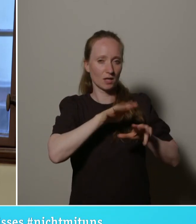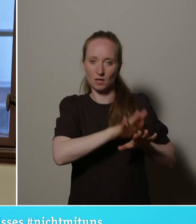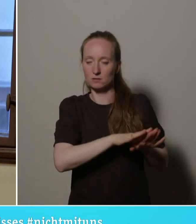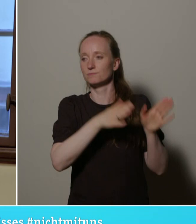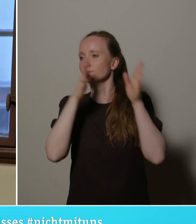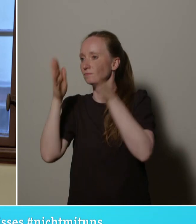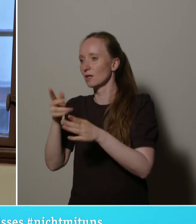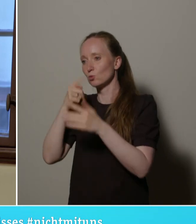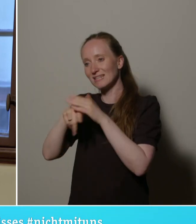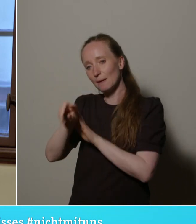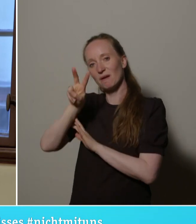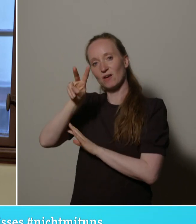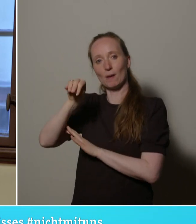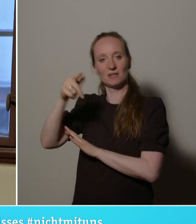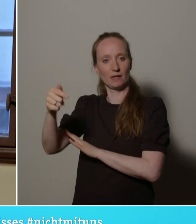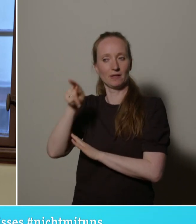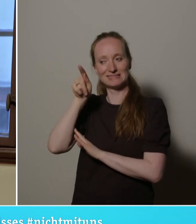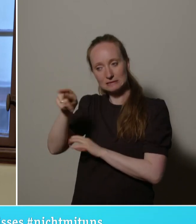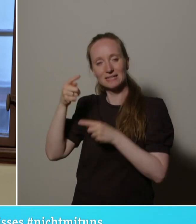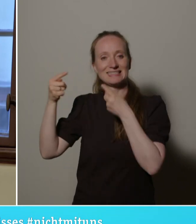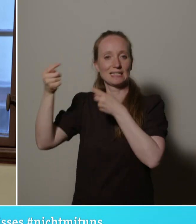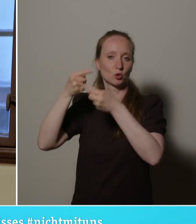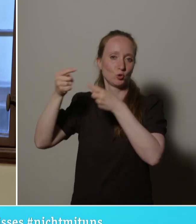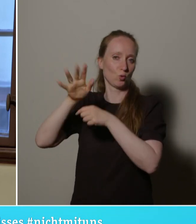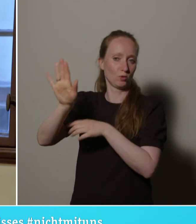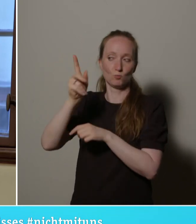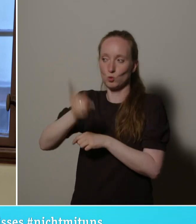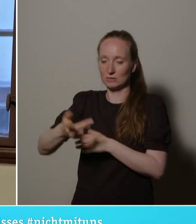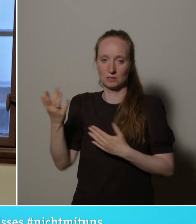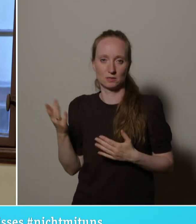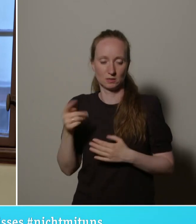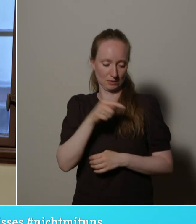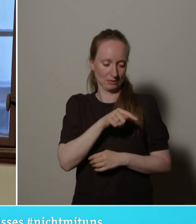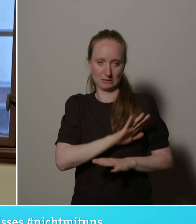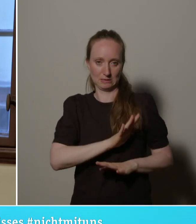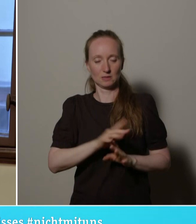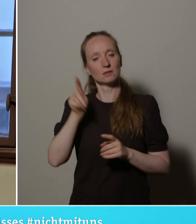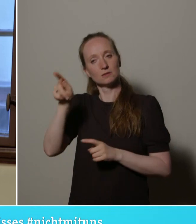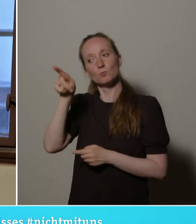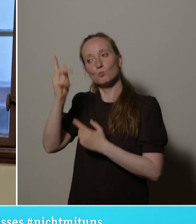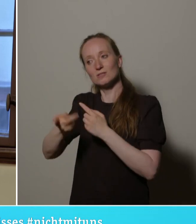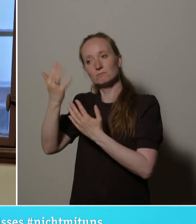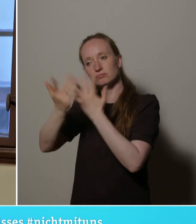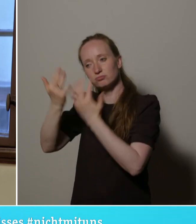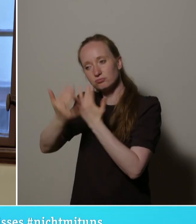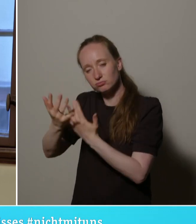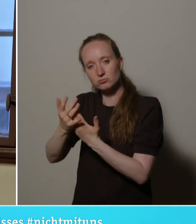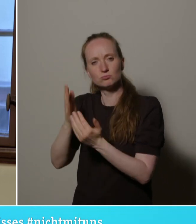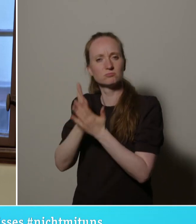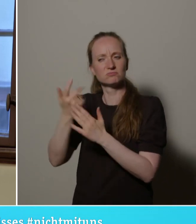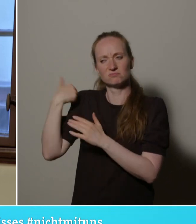den VMT. Dort muss das diskutiert werden. Dort müssen die Berechnungen durchgeführt werden. Wir hatten das vorhin schon mit